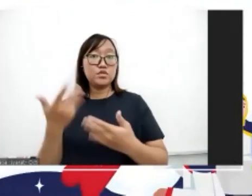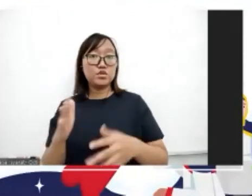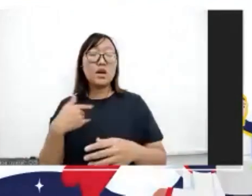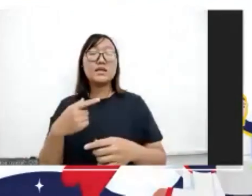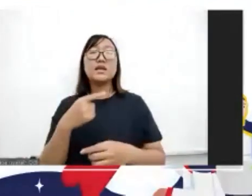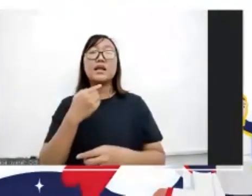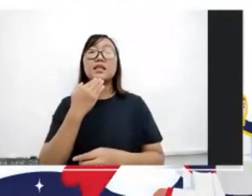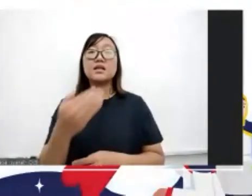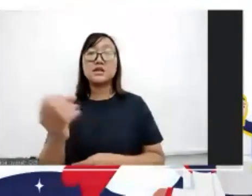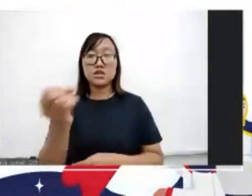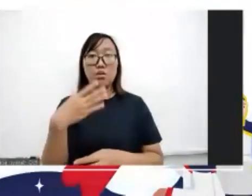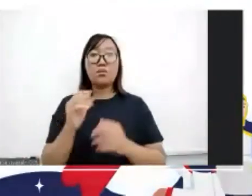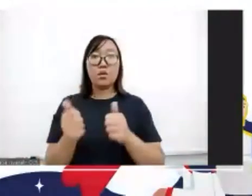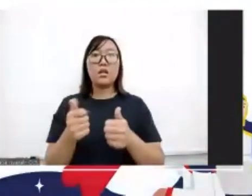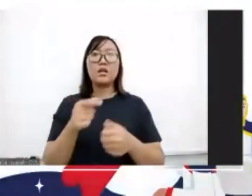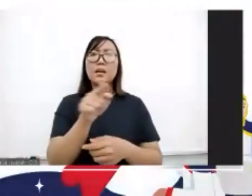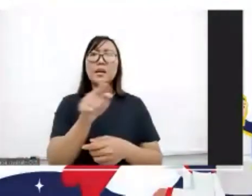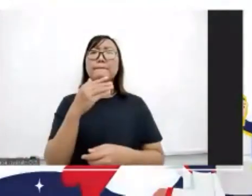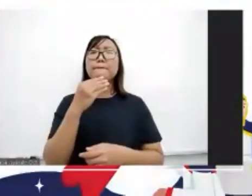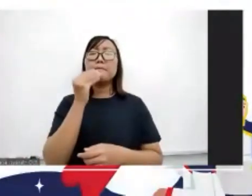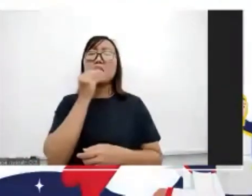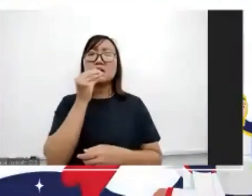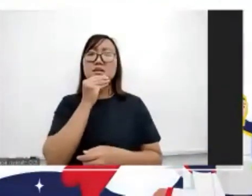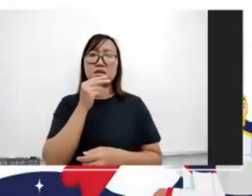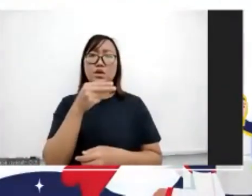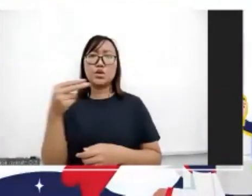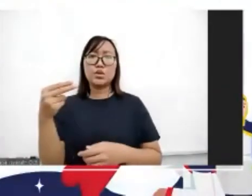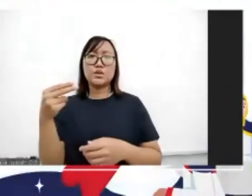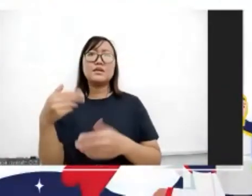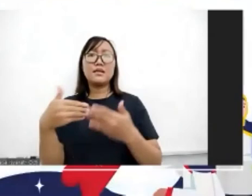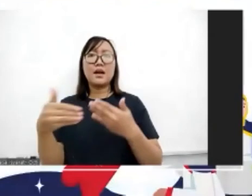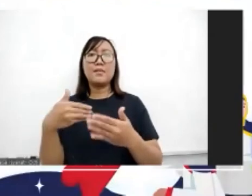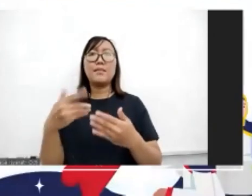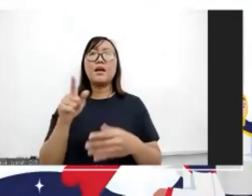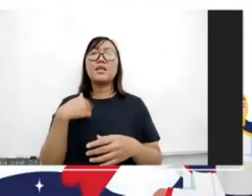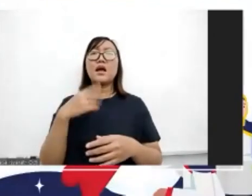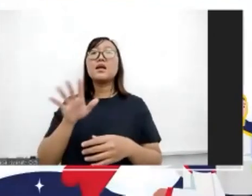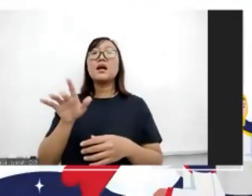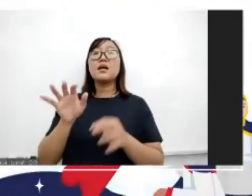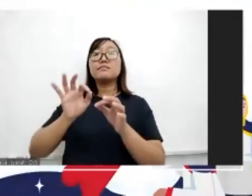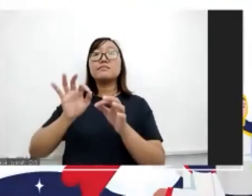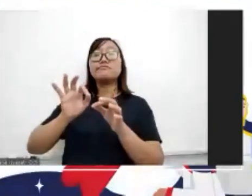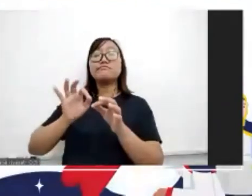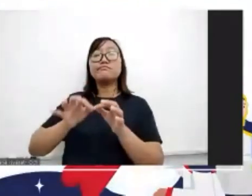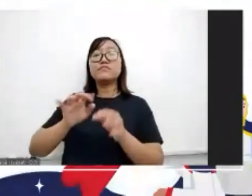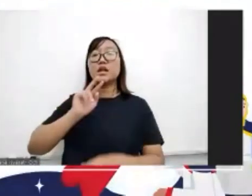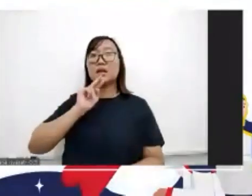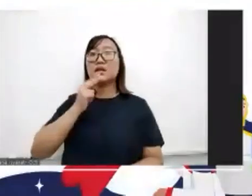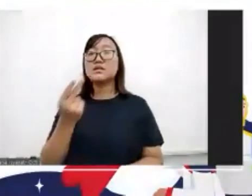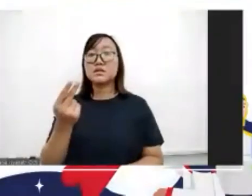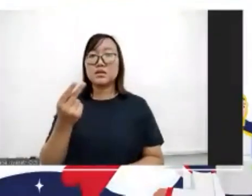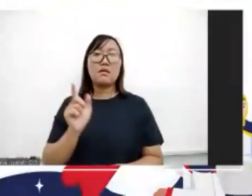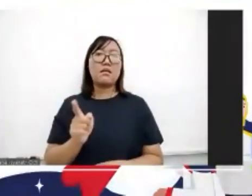pakai bahasa Indonesia saja nanti dicat nanti ada penerjemah yang bisa membantu mentranslasi silahkan bayuan Baik terima kasih banyak